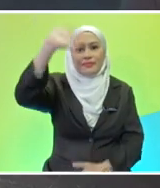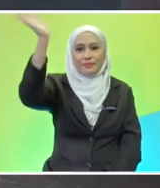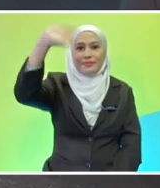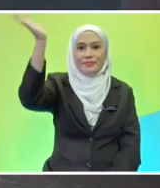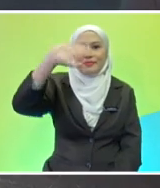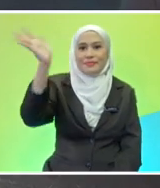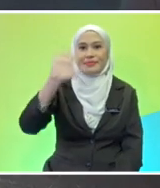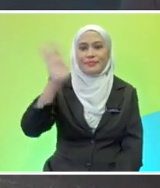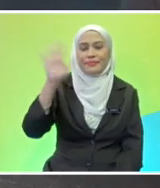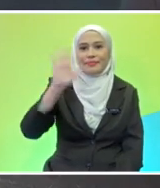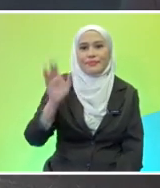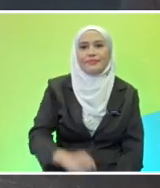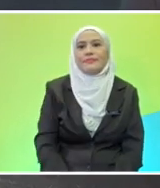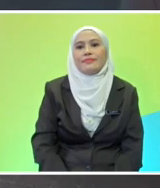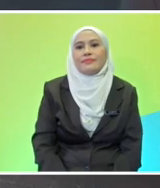Bye-bye.